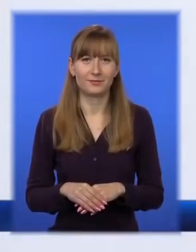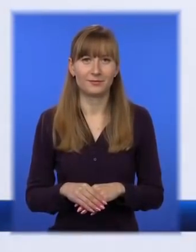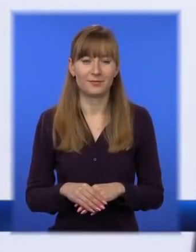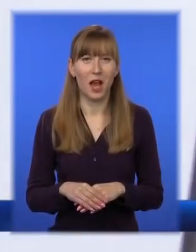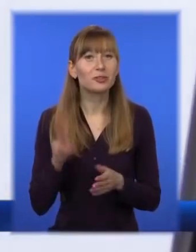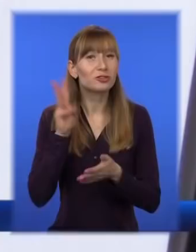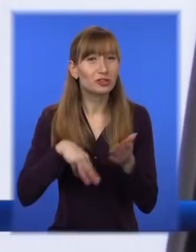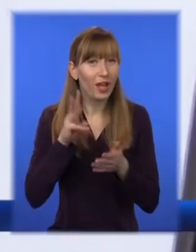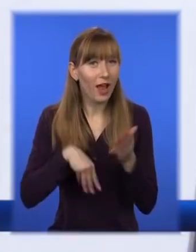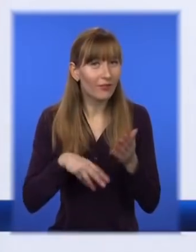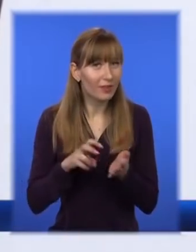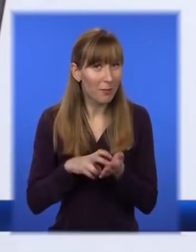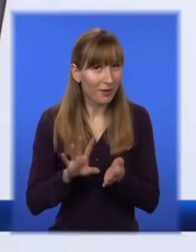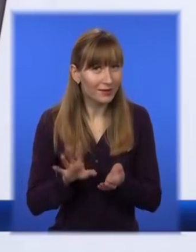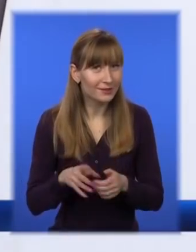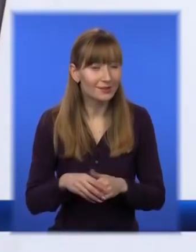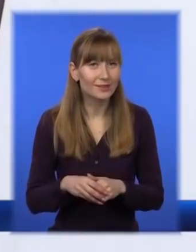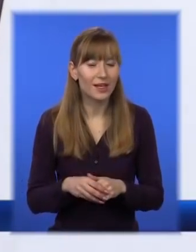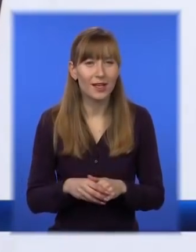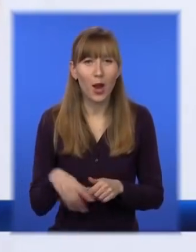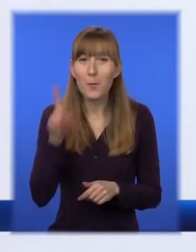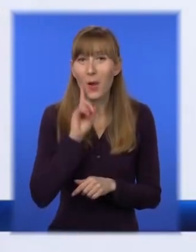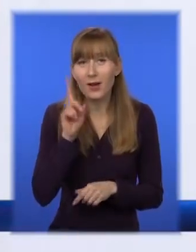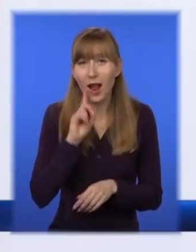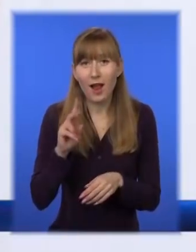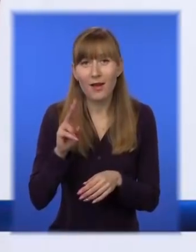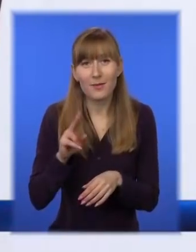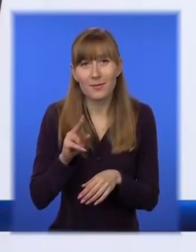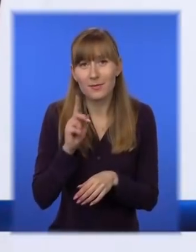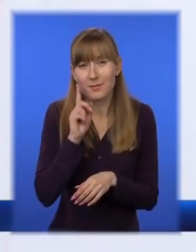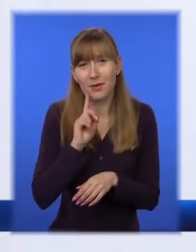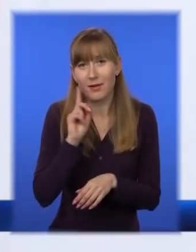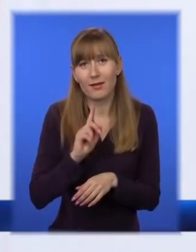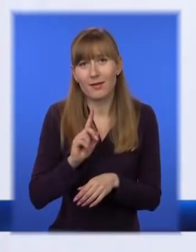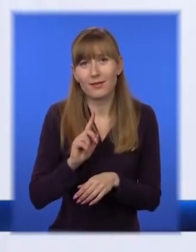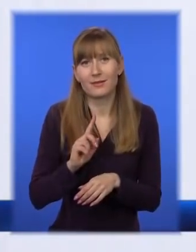їздимо. А от штрафні санкції там поліції, не боїтесь? Поки ще.